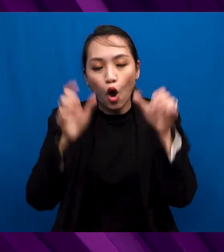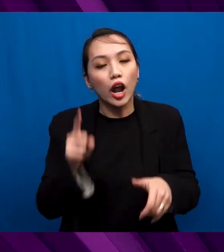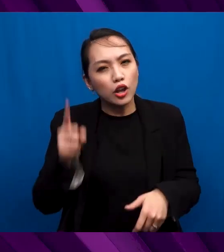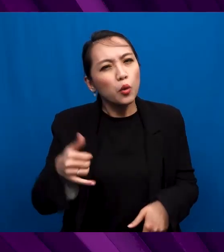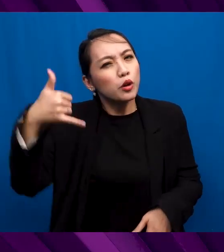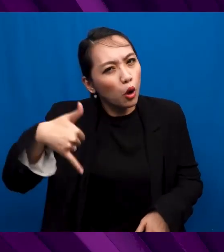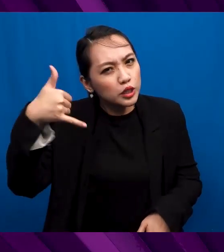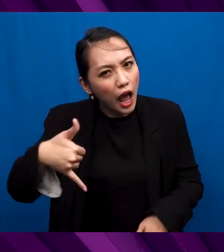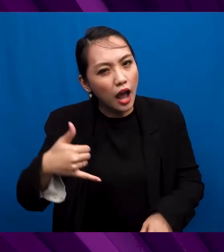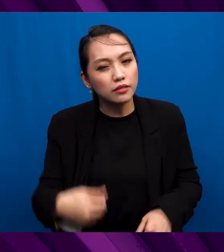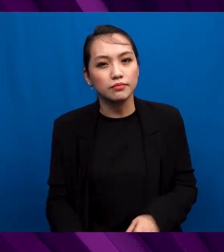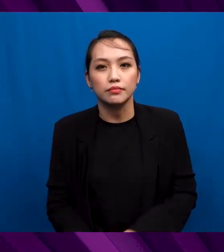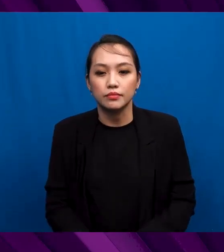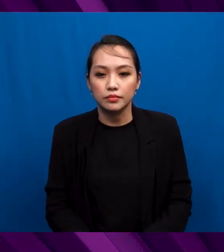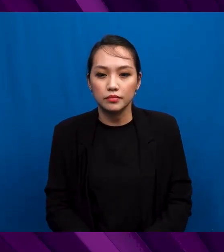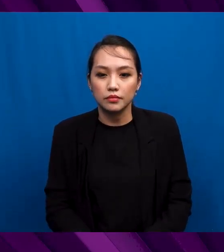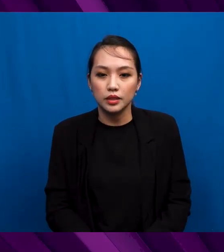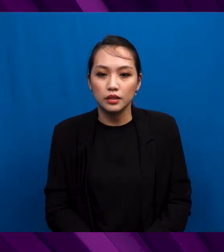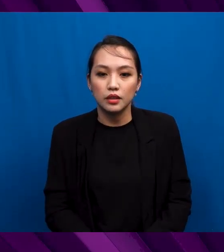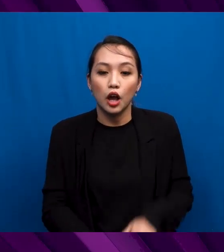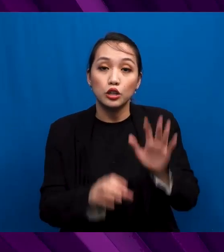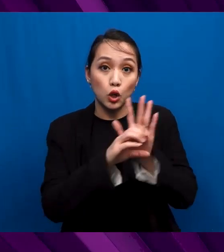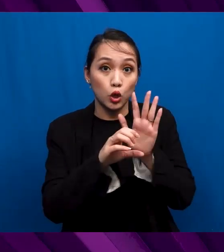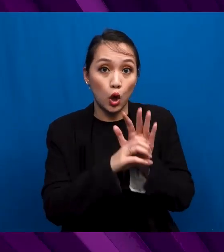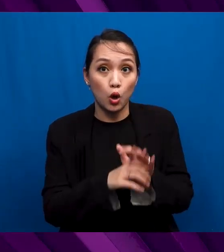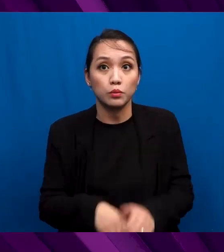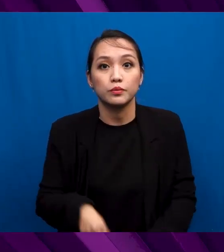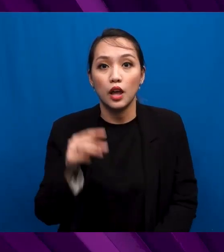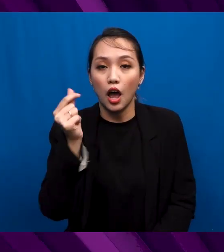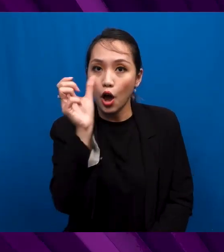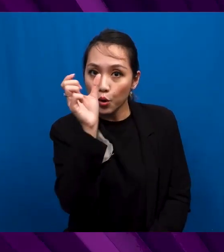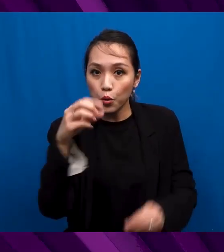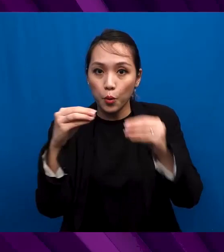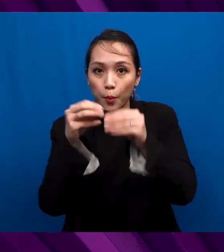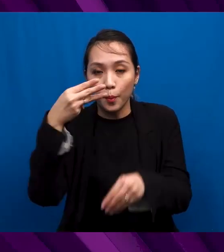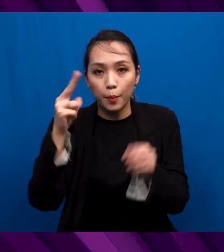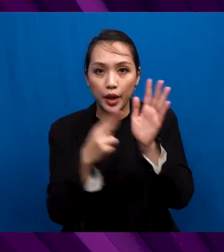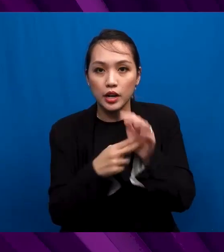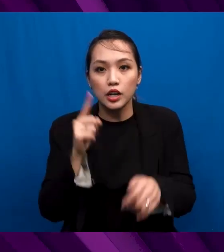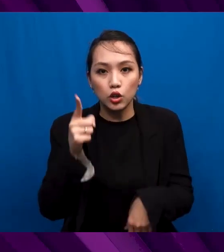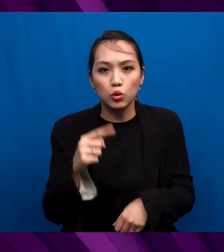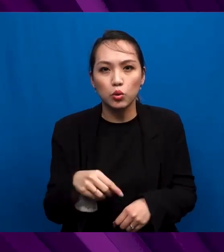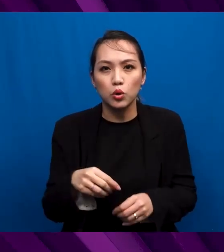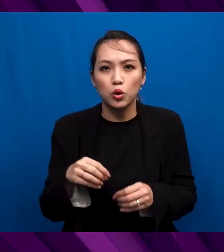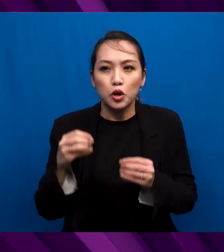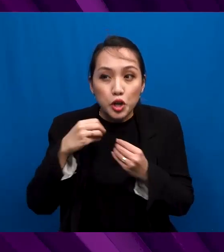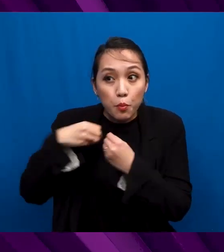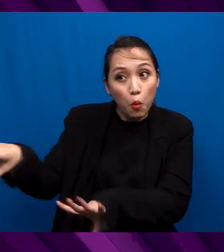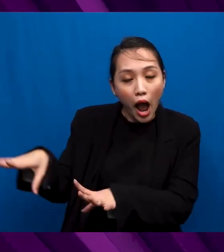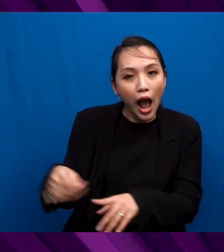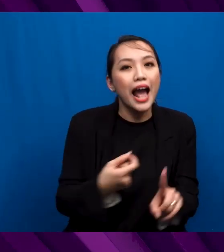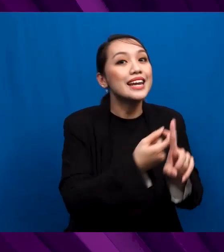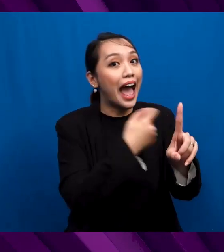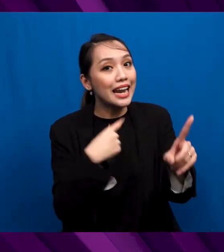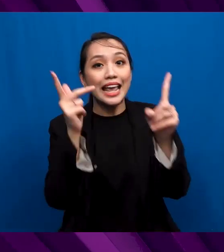Terbukti sekalipun si Ruben ini sudah tergeser dari hak kesulungannya seperti Esau. Esau kan menjual hak sulungnya